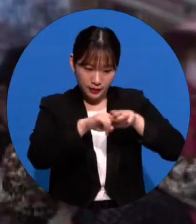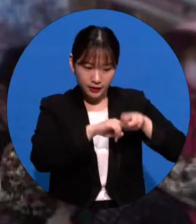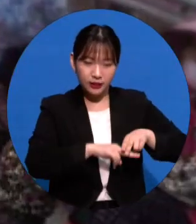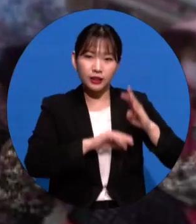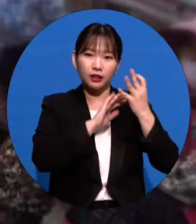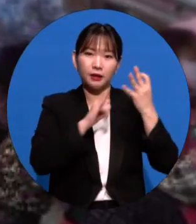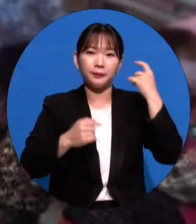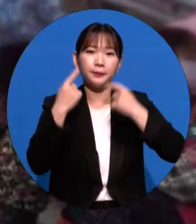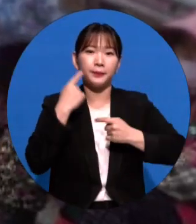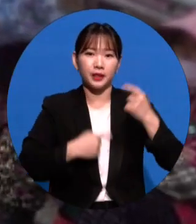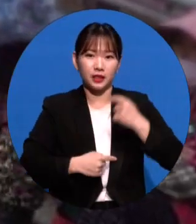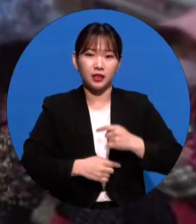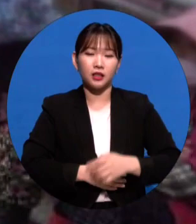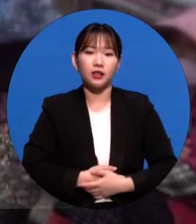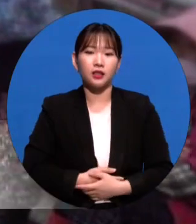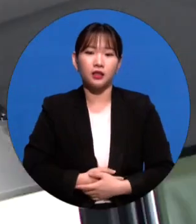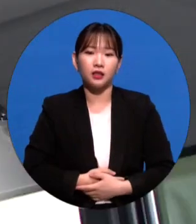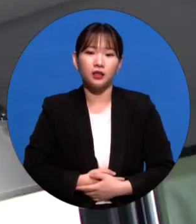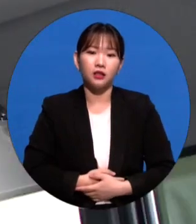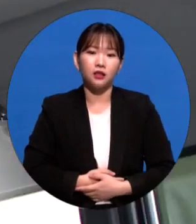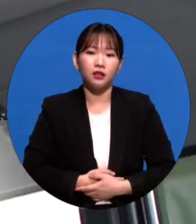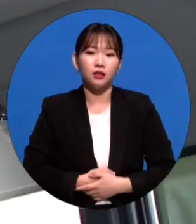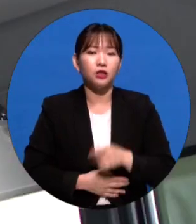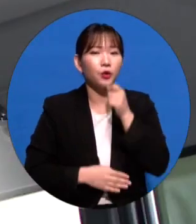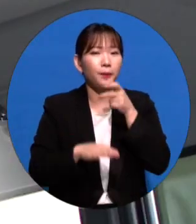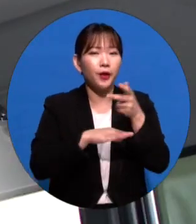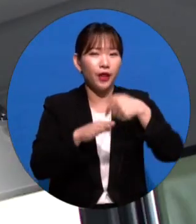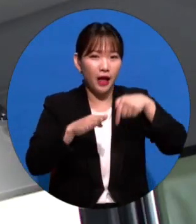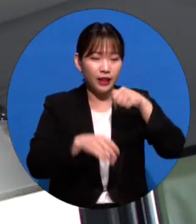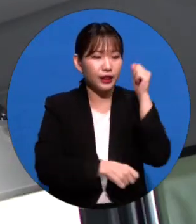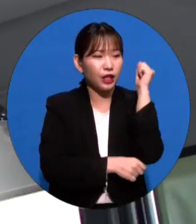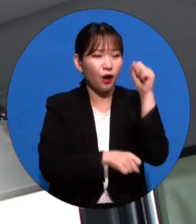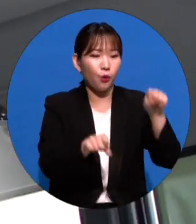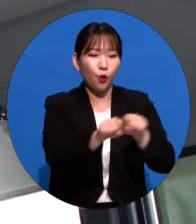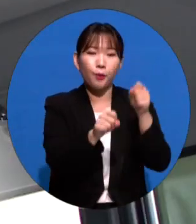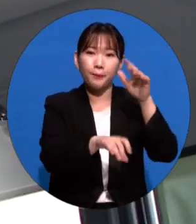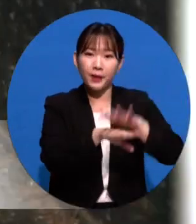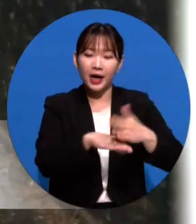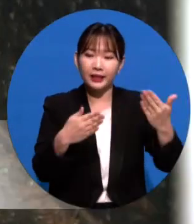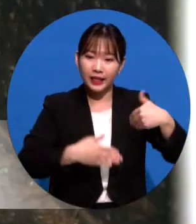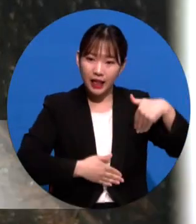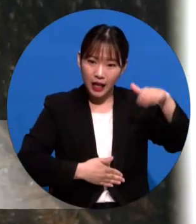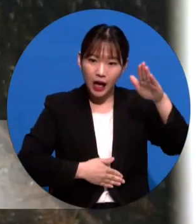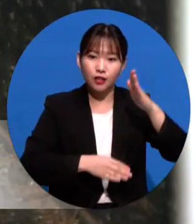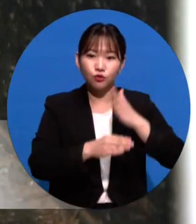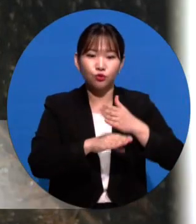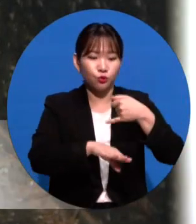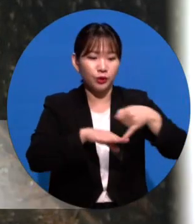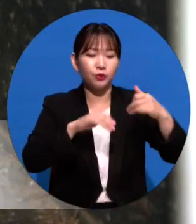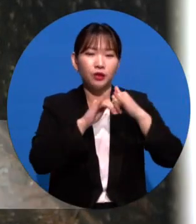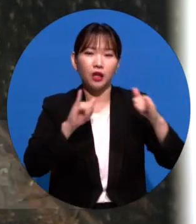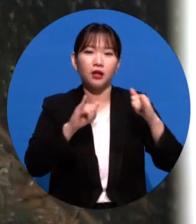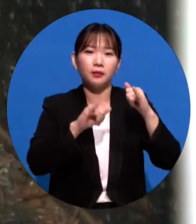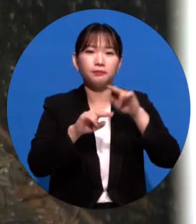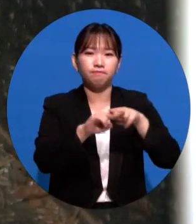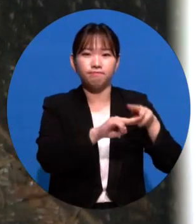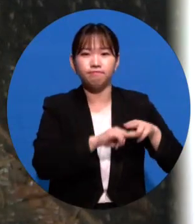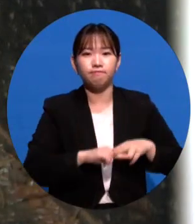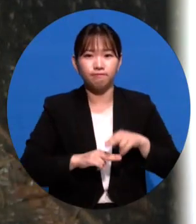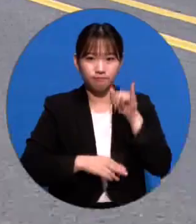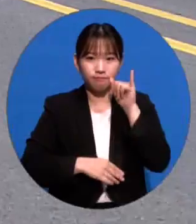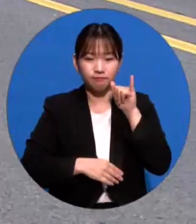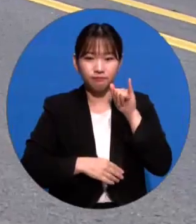14명이 부상을 입었습니다. 미니버스 안에는 영암의 한 고구마밭에 작업을 하러 가던 완도 주민들이 타고 있었습니다.